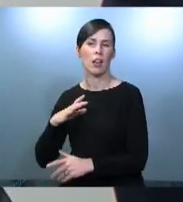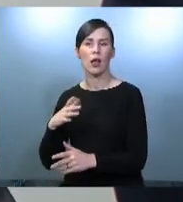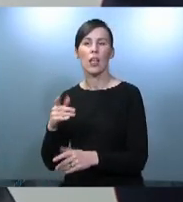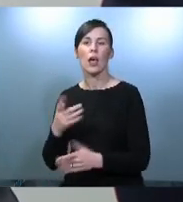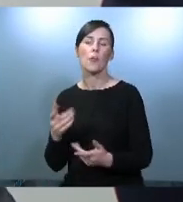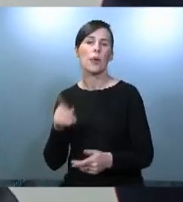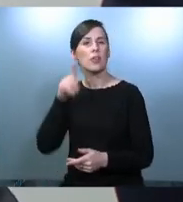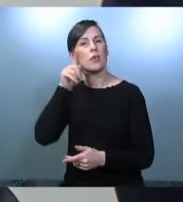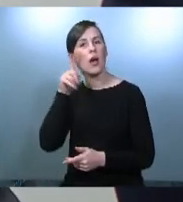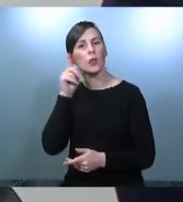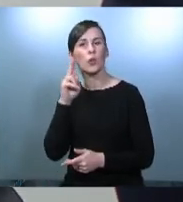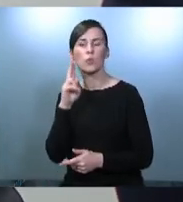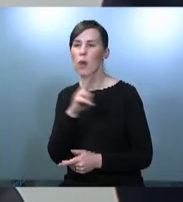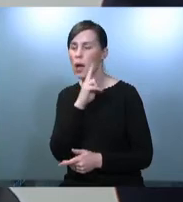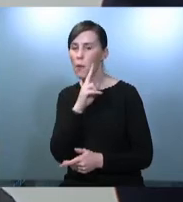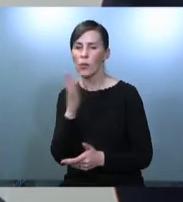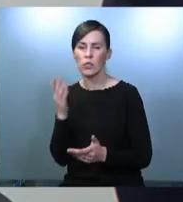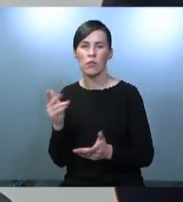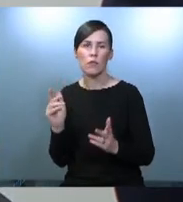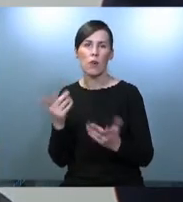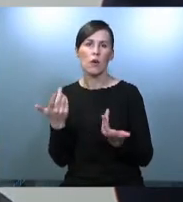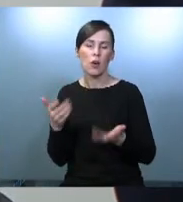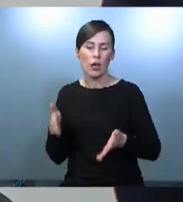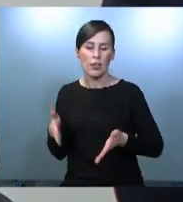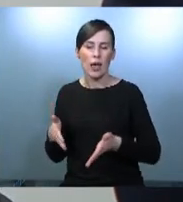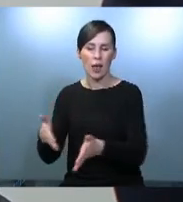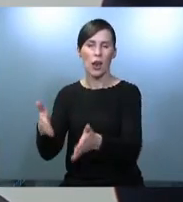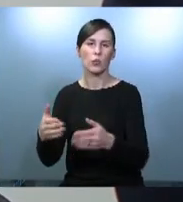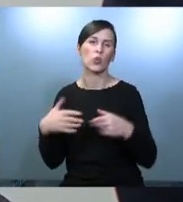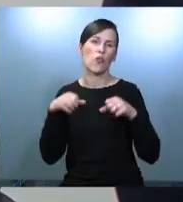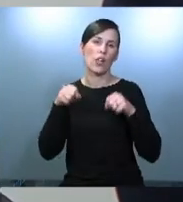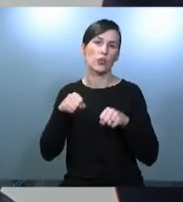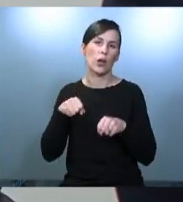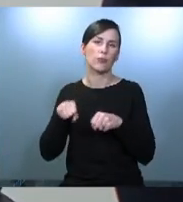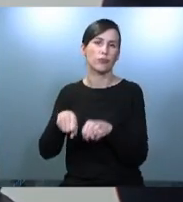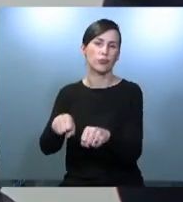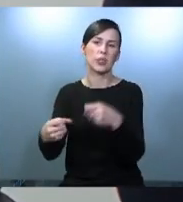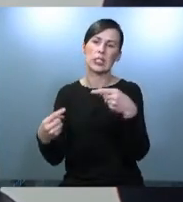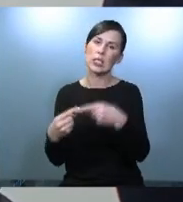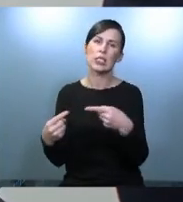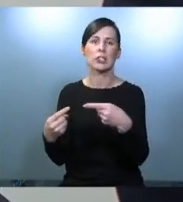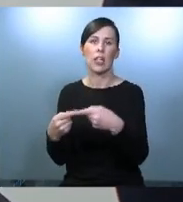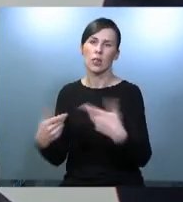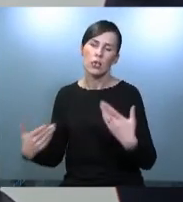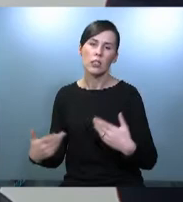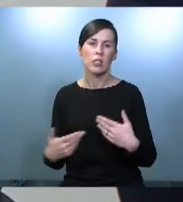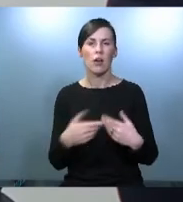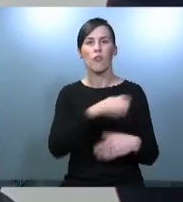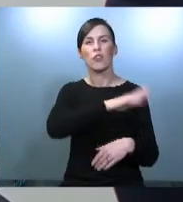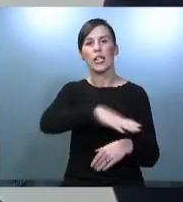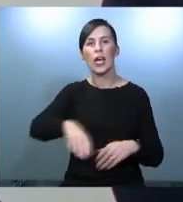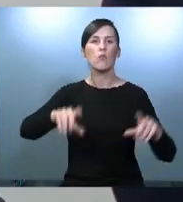jaunos mamos veš savo vaikus. Kokiose mokyklose mokysis jų vaikai. Būtent į tai